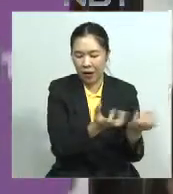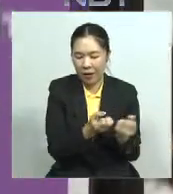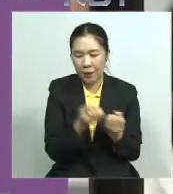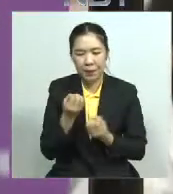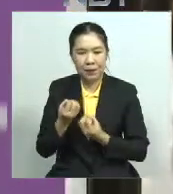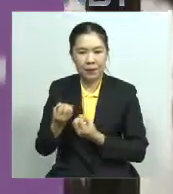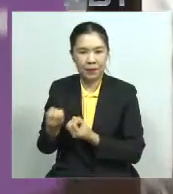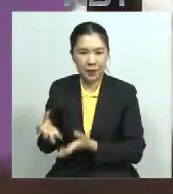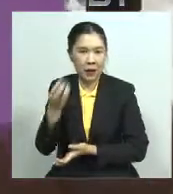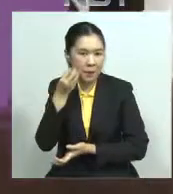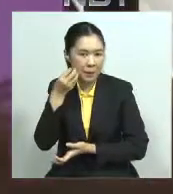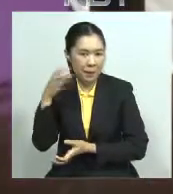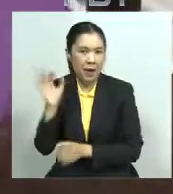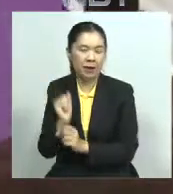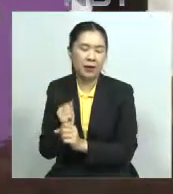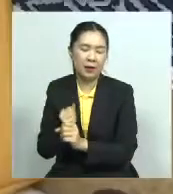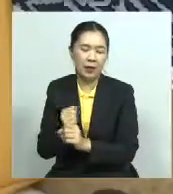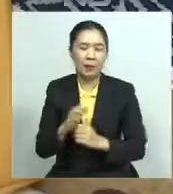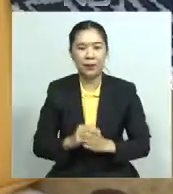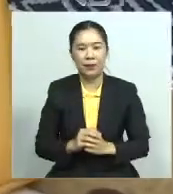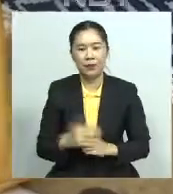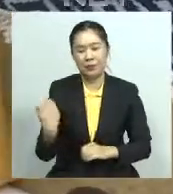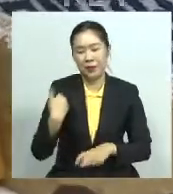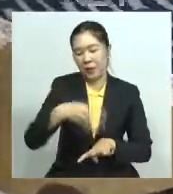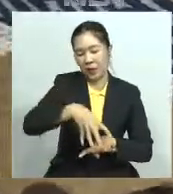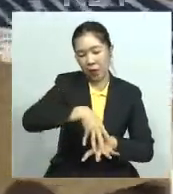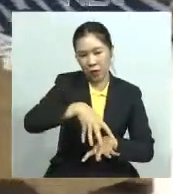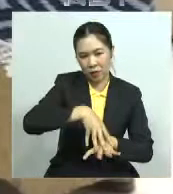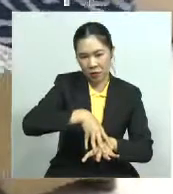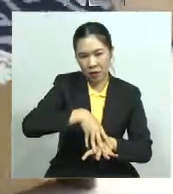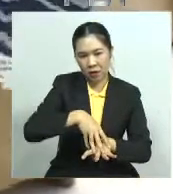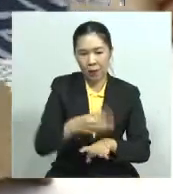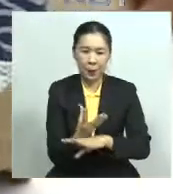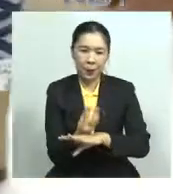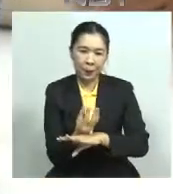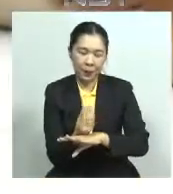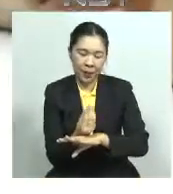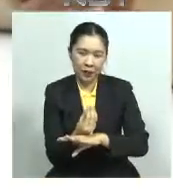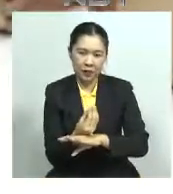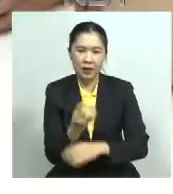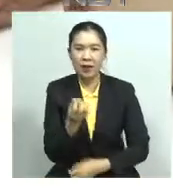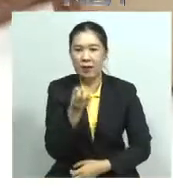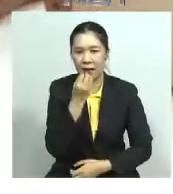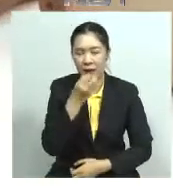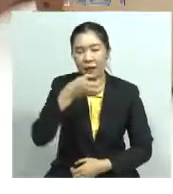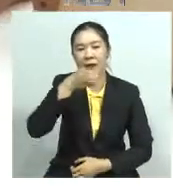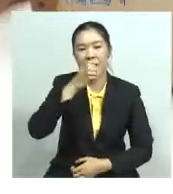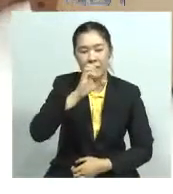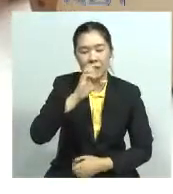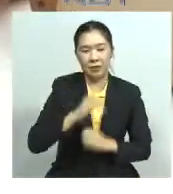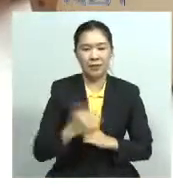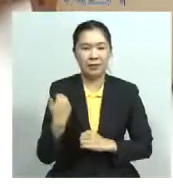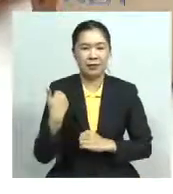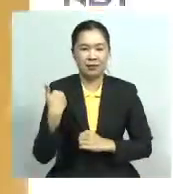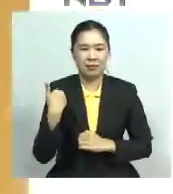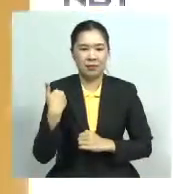านมีครบนะครับทั้งกลุ่มของเครื่องจักรสานเครื่องประดับเครื่องหนังอาหารเครื่องดื่มเบ็ดเสร็จแล้วเนี่ยก็มีมาก